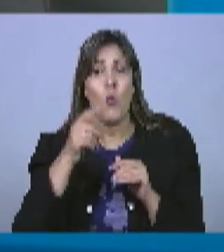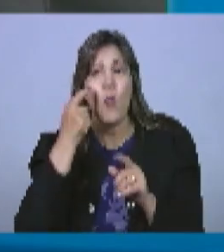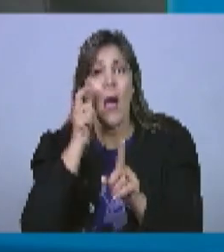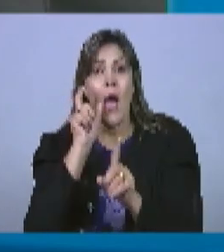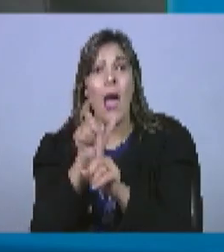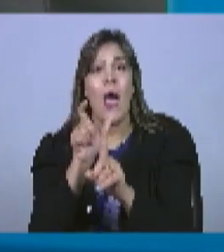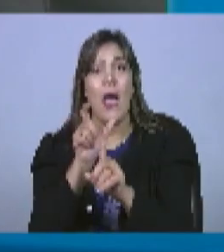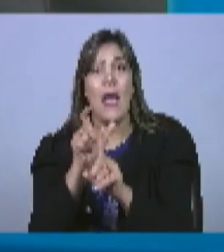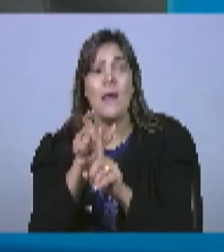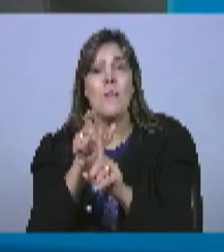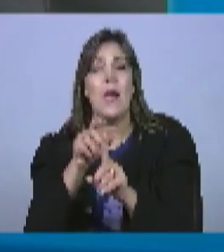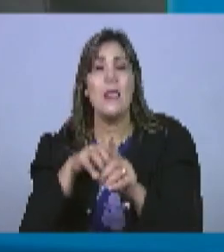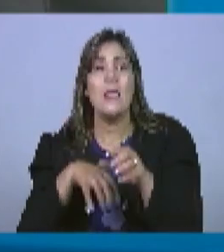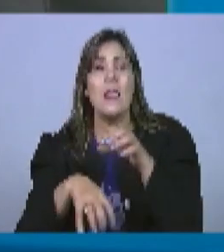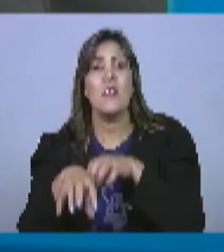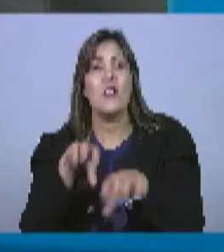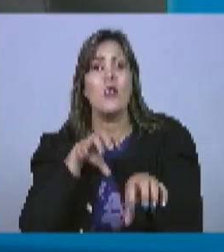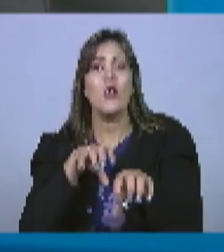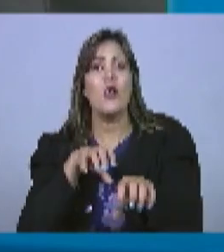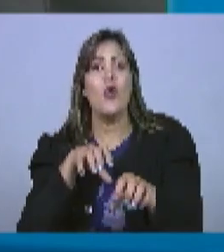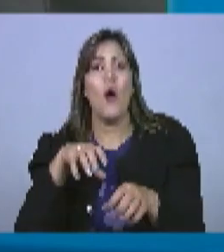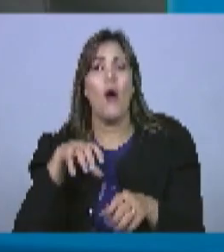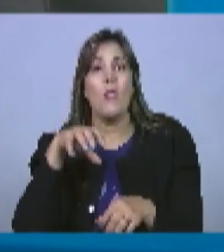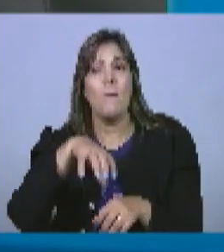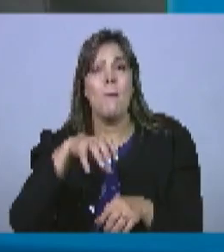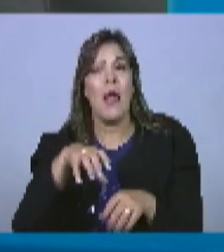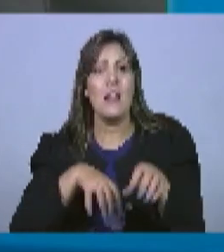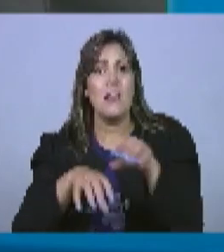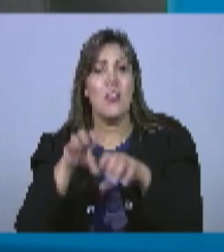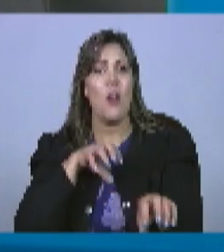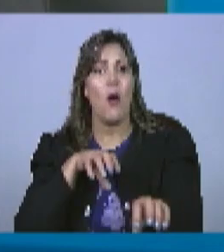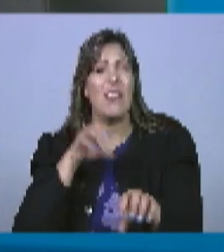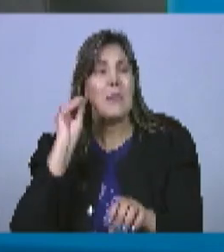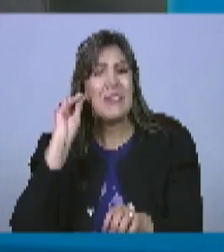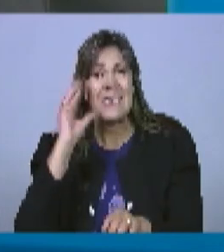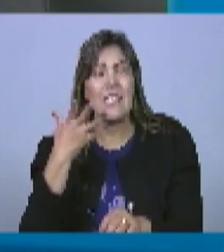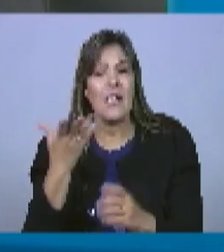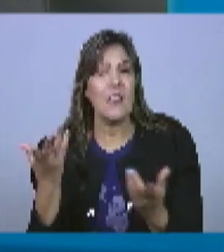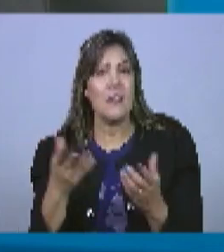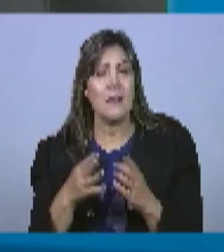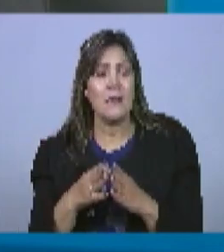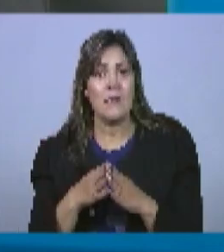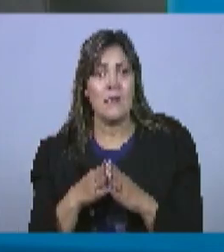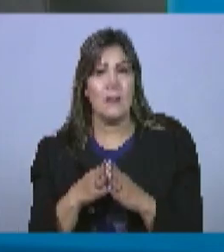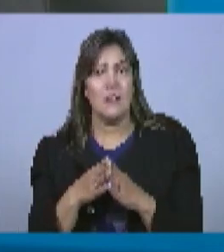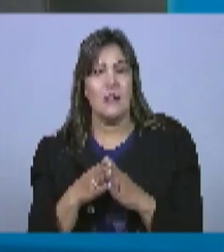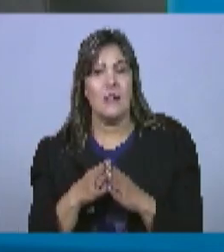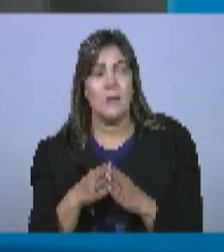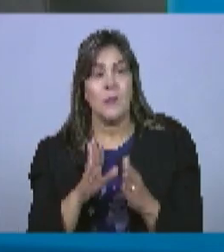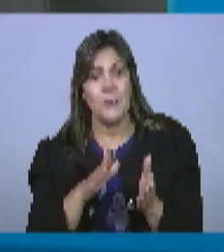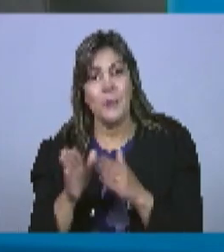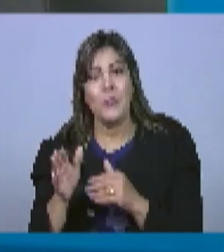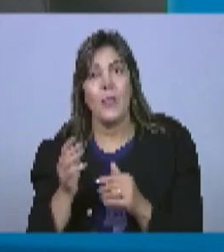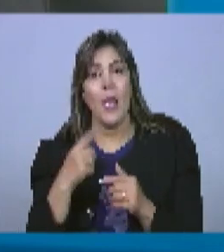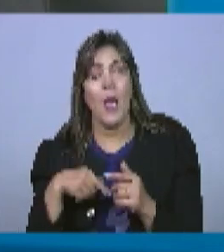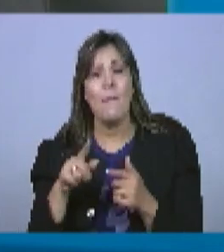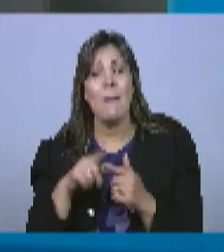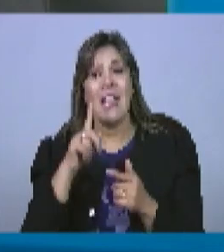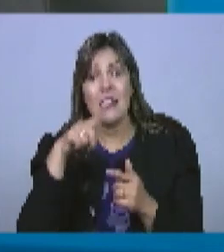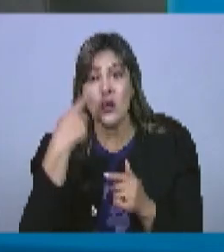من الحرس الثوري الايراني ودي مساله عليها علامه استفهام ثم بعد ذلك